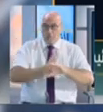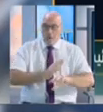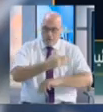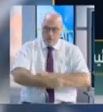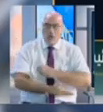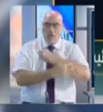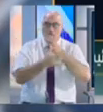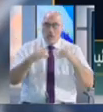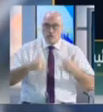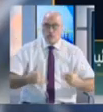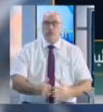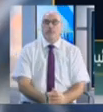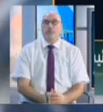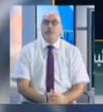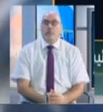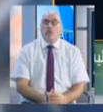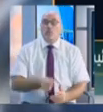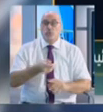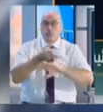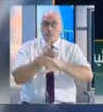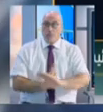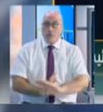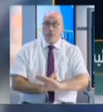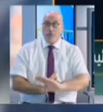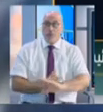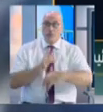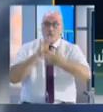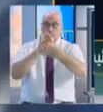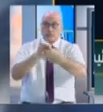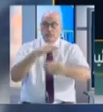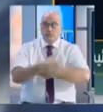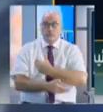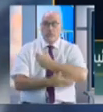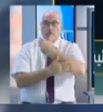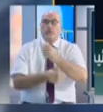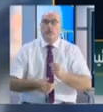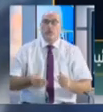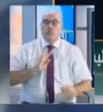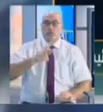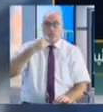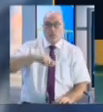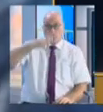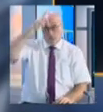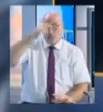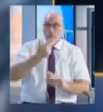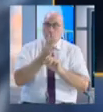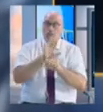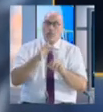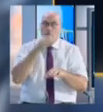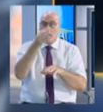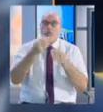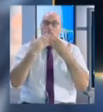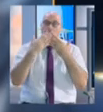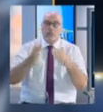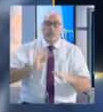هذه الظروف واستعداد بلاده لمديد العون إلى الجزائر. وبدوره شكر السيد رئيس الجمهورية أخاه الرئيس